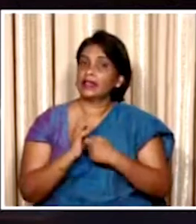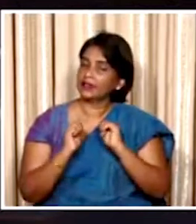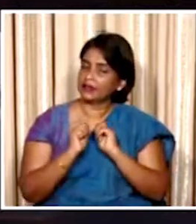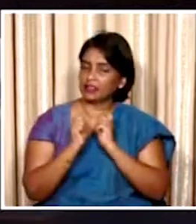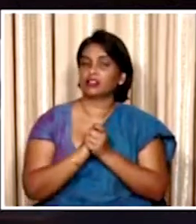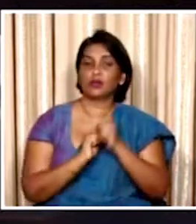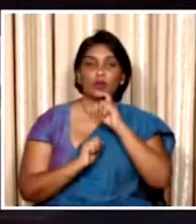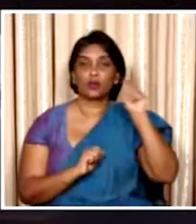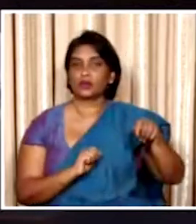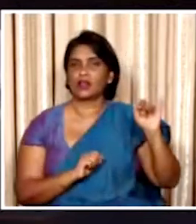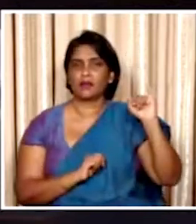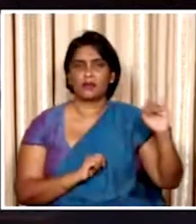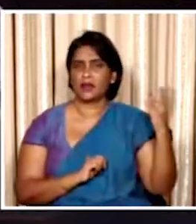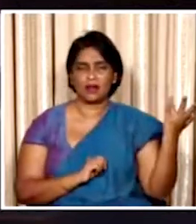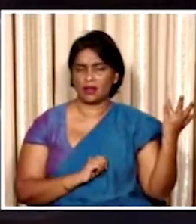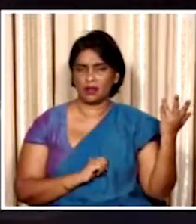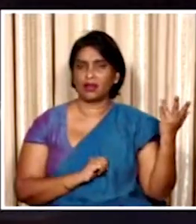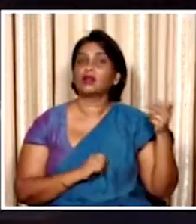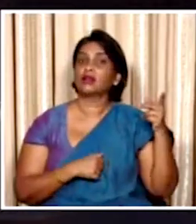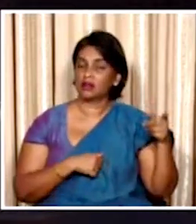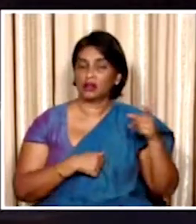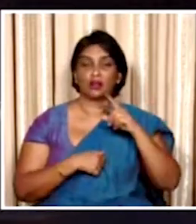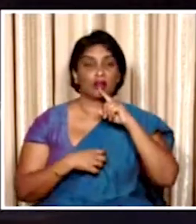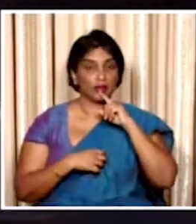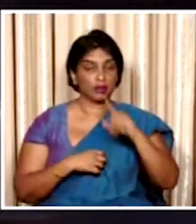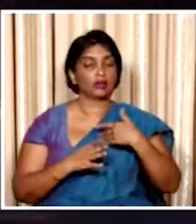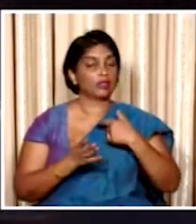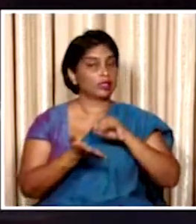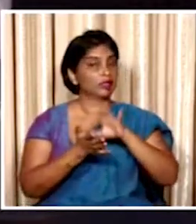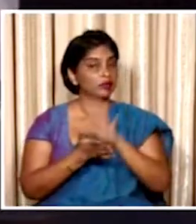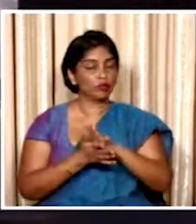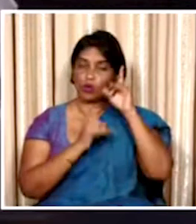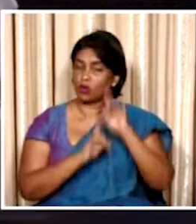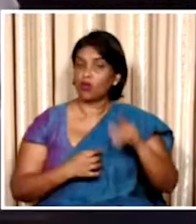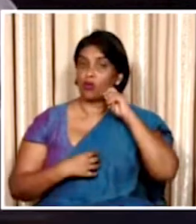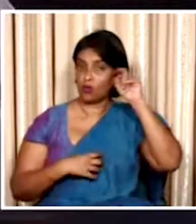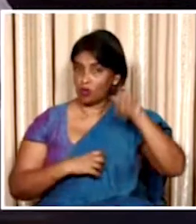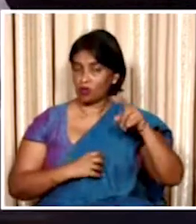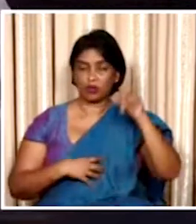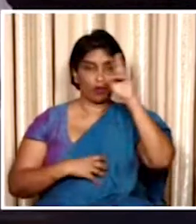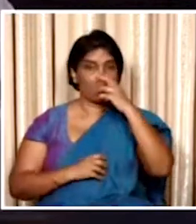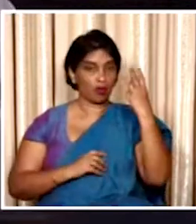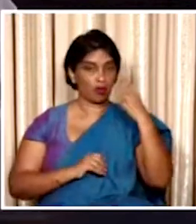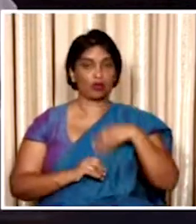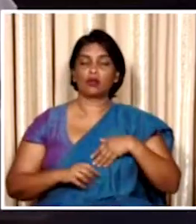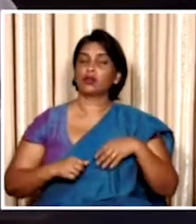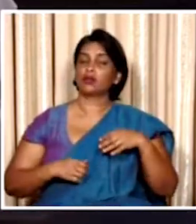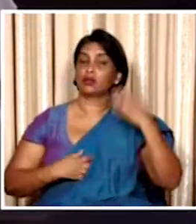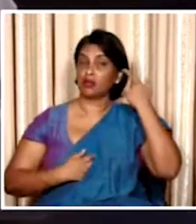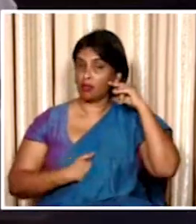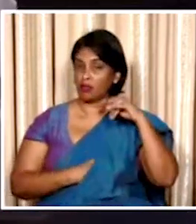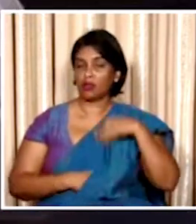ඒ විනිශ්චකාරවරයා වැරදි නැහැ. එතකොට ඒ විනිශ්චකාරවරයා තීන්දුව දෙන්නේ එවැනි පුද්ගලයෙක්ව මාස 3ක් විතර